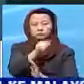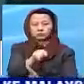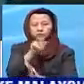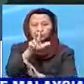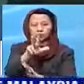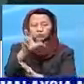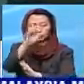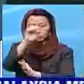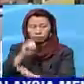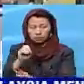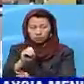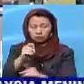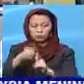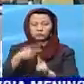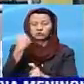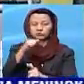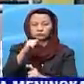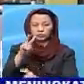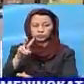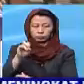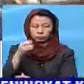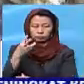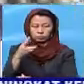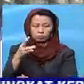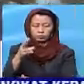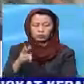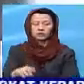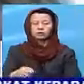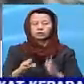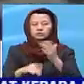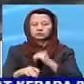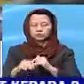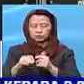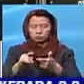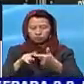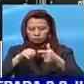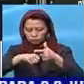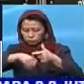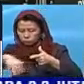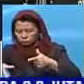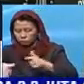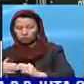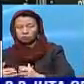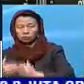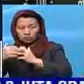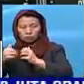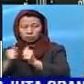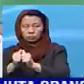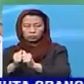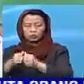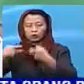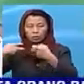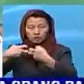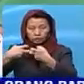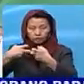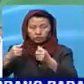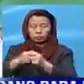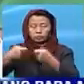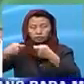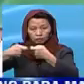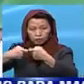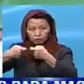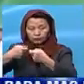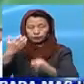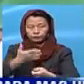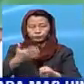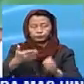4.3% pada Oktober 2016 subsektor utama yang mencatat pertumbuhan ialah produk elektrik dan elektronik